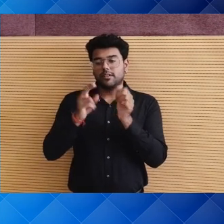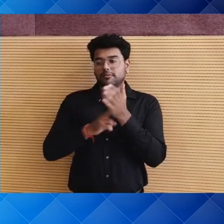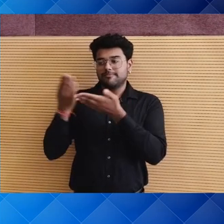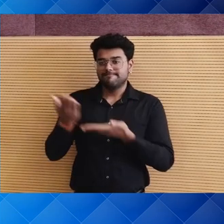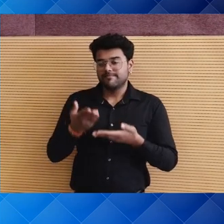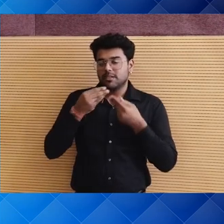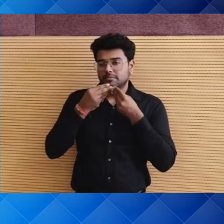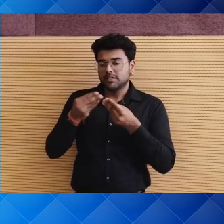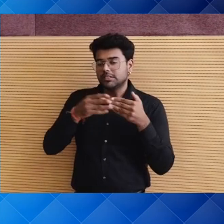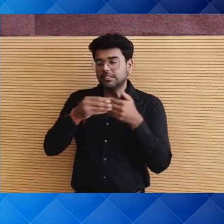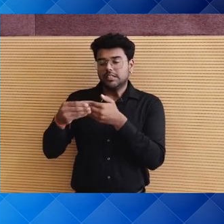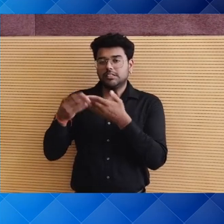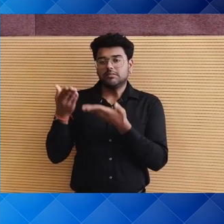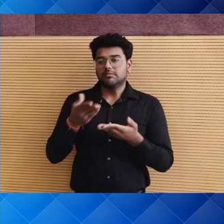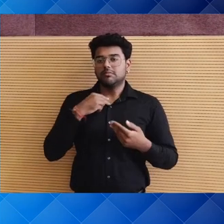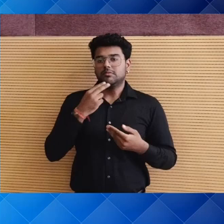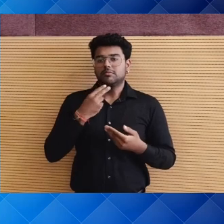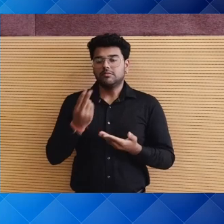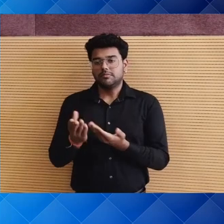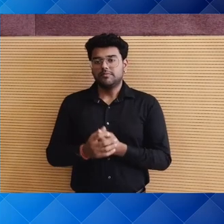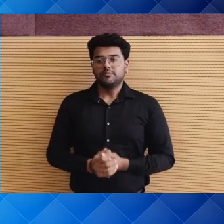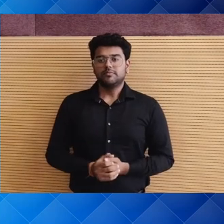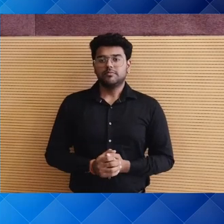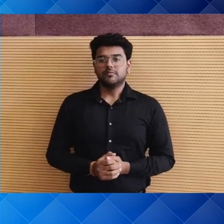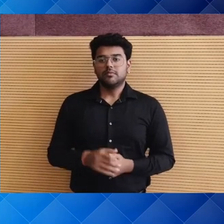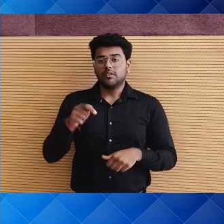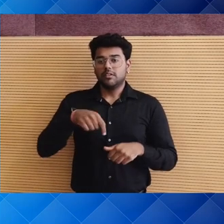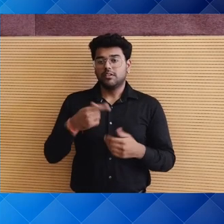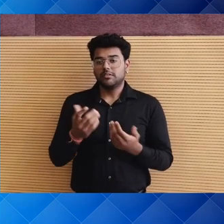आपका मार्गदर्शन हमें समय समय पर प्राप्त होता रहता है, और आज भी